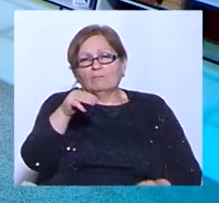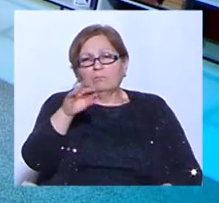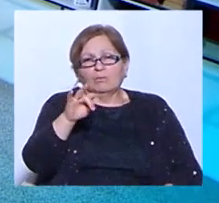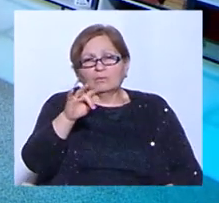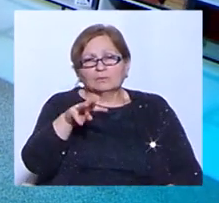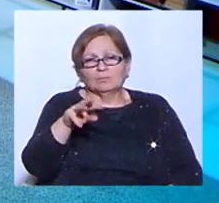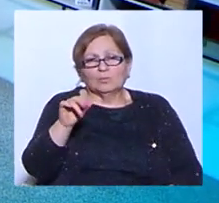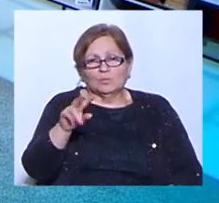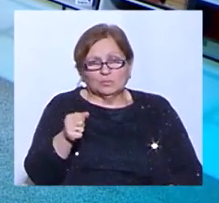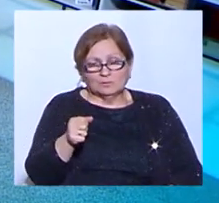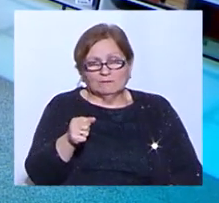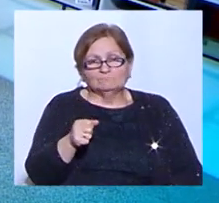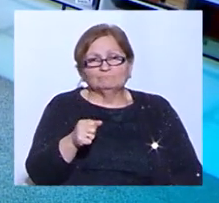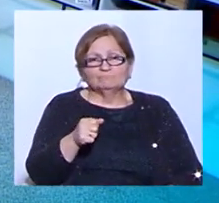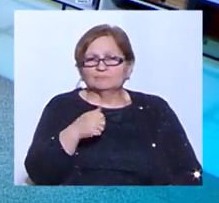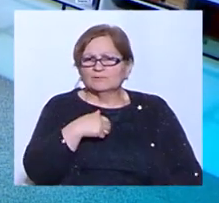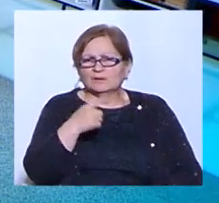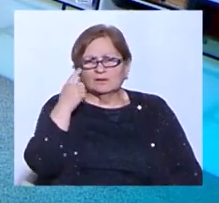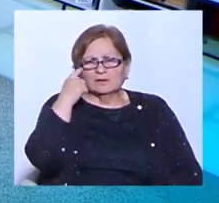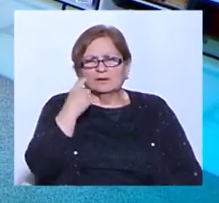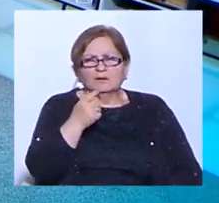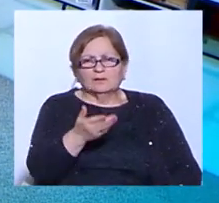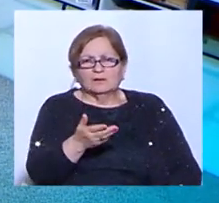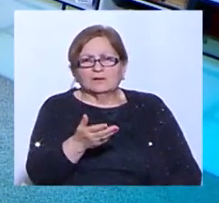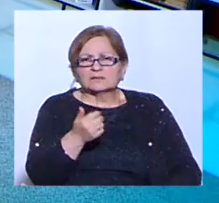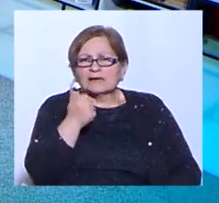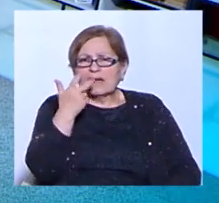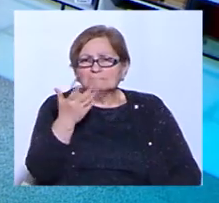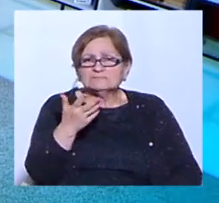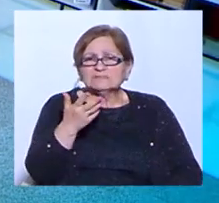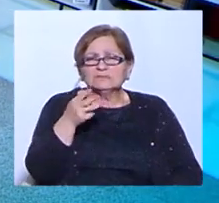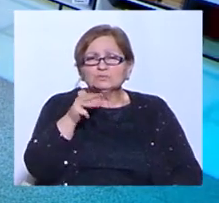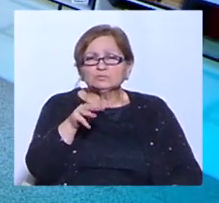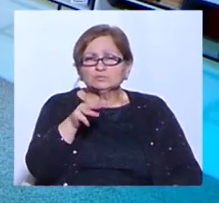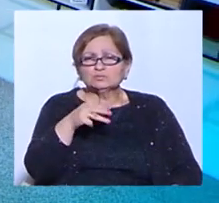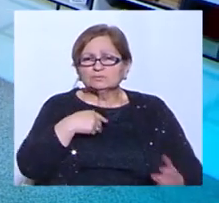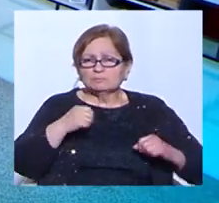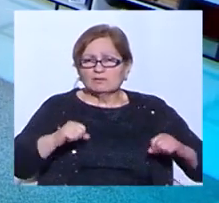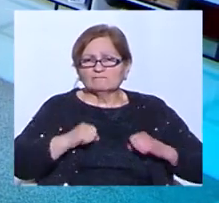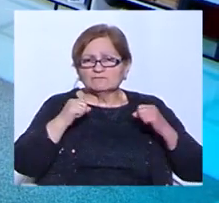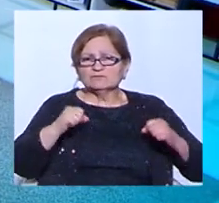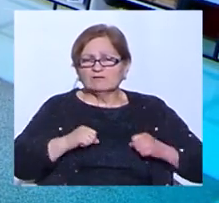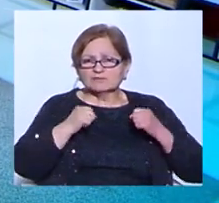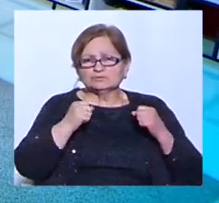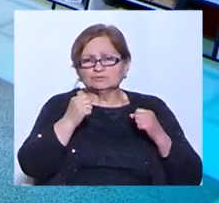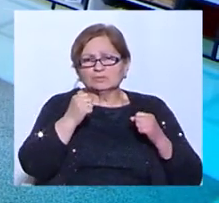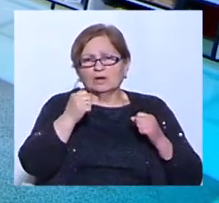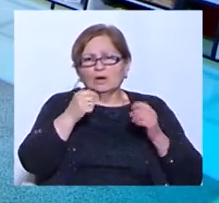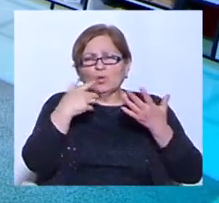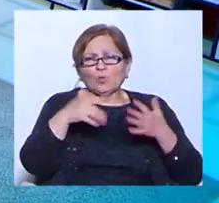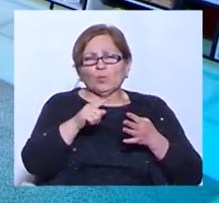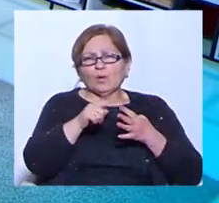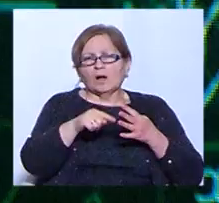ვივარჯიშებ 21-ე გაკვეთილზე? თუ ასეთი ინსტრუქტაჟი მომცა მე ჩემო სპორტის მასწავლებელმა, თქვა 21-ე გაკვეთილზე.